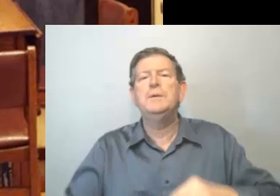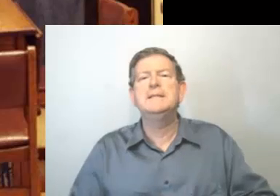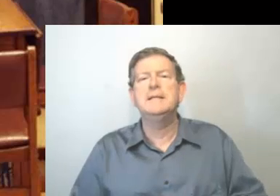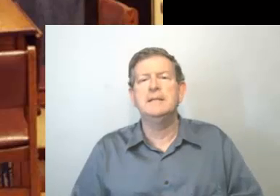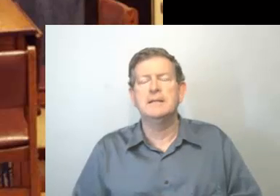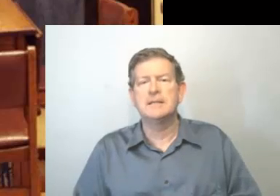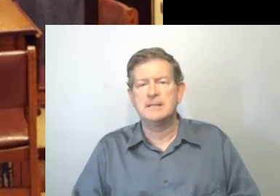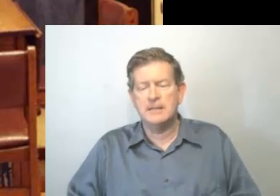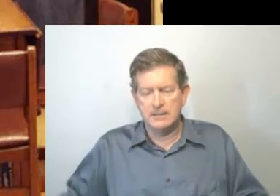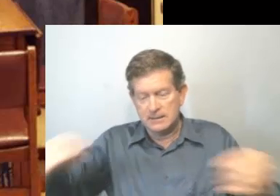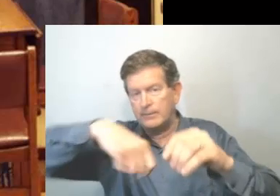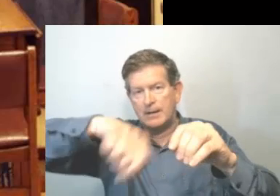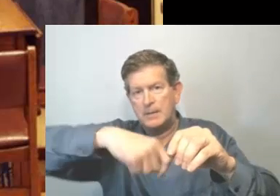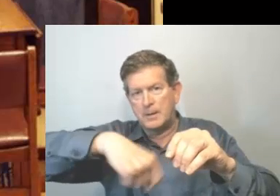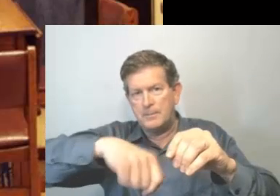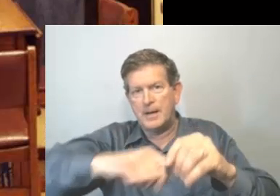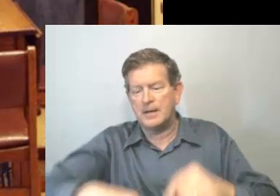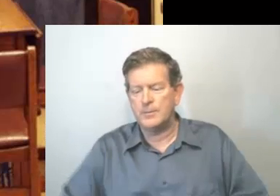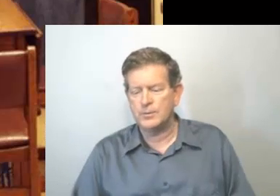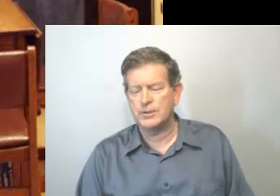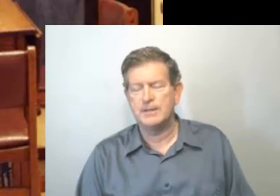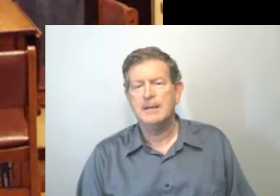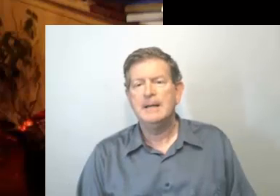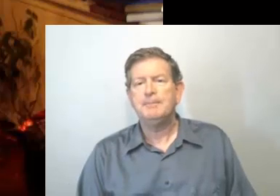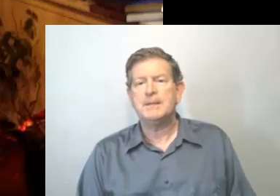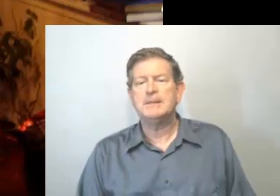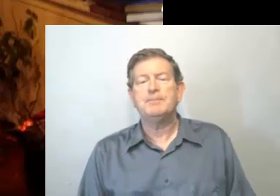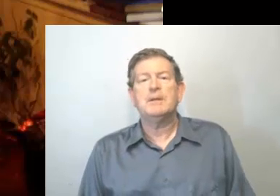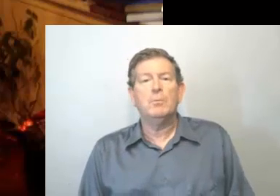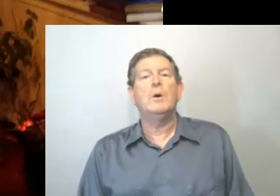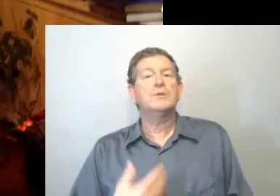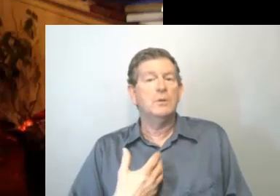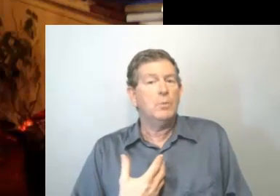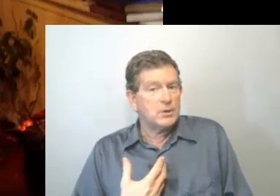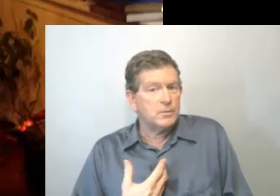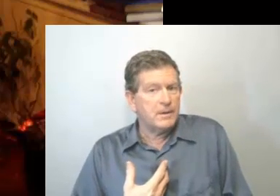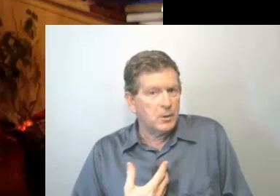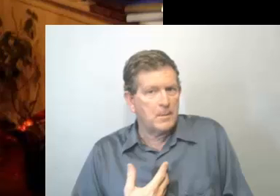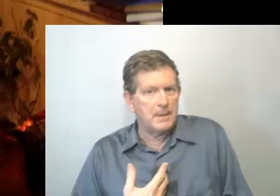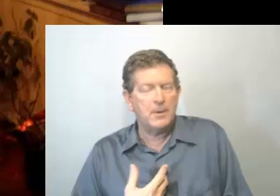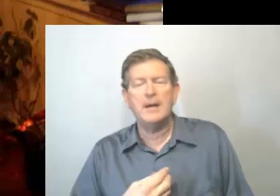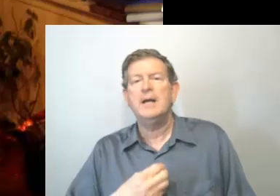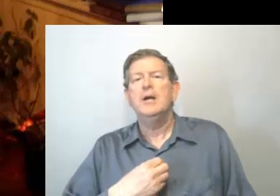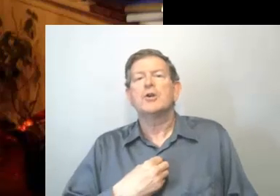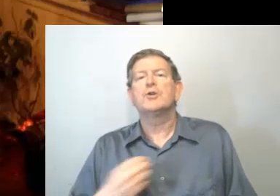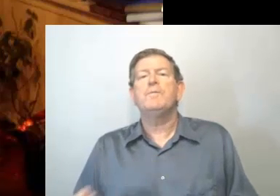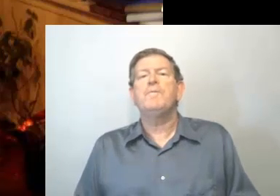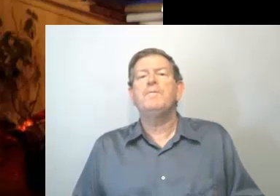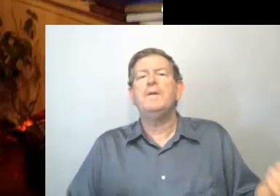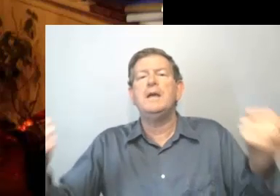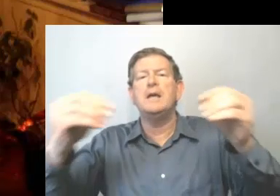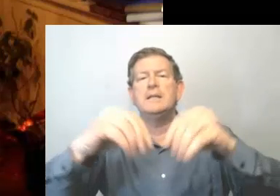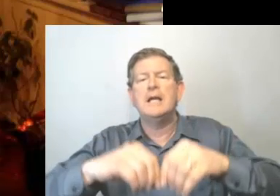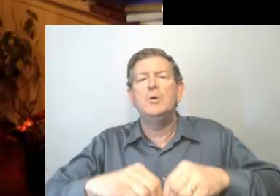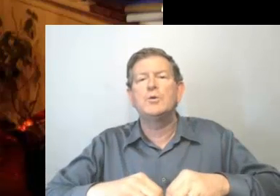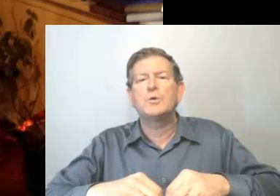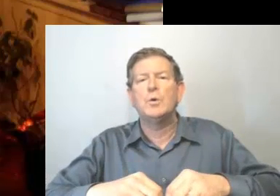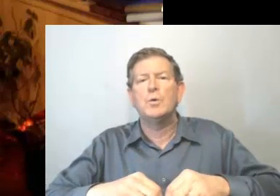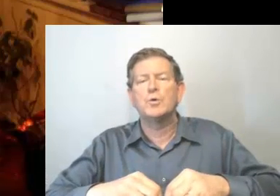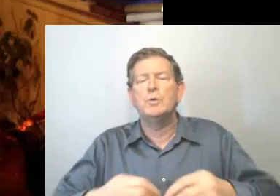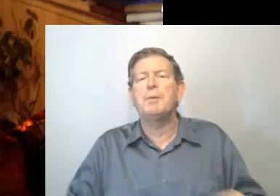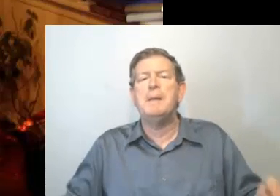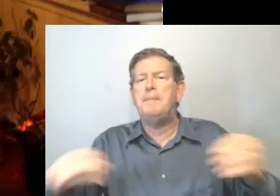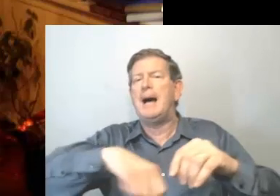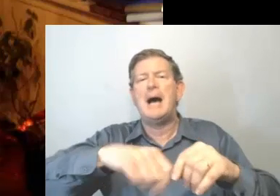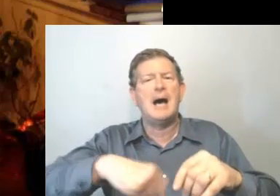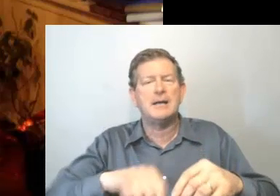la cuisine. Ça veut dire elle prépare à manger. Euh, Moi, ce que moi je fais normalement, hein, je fais des